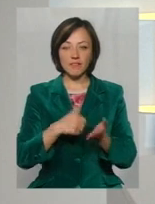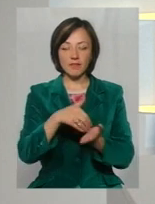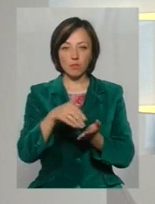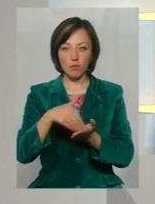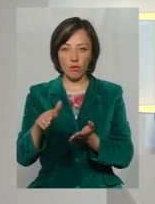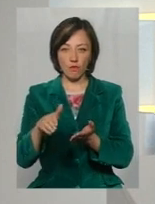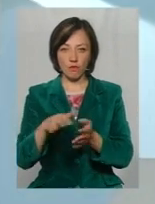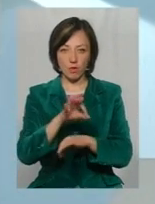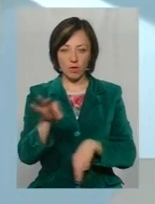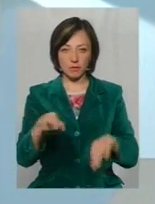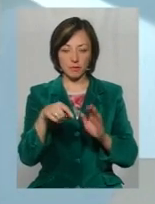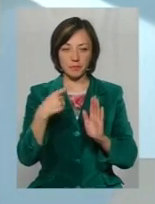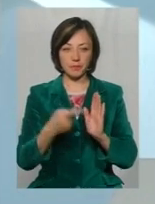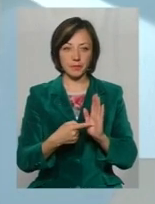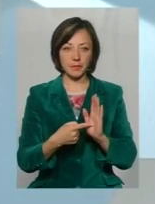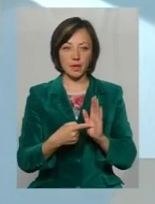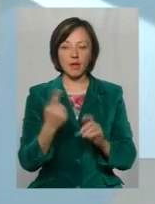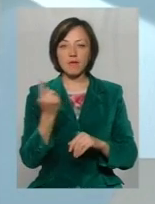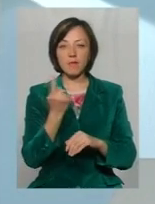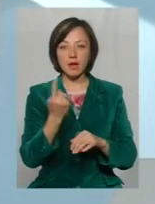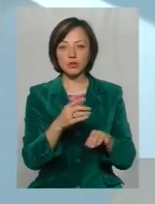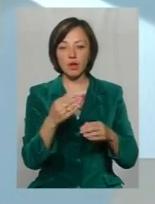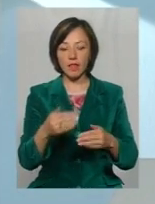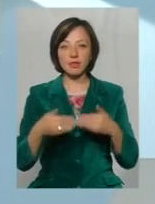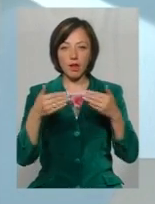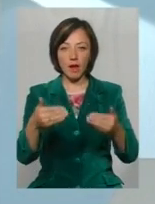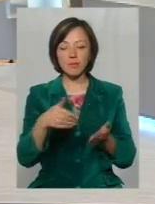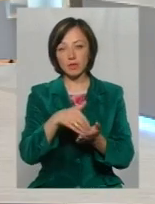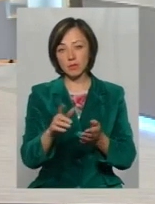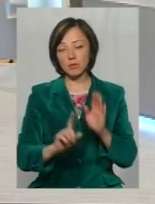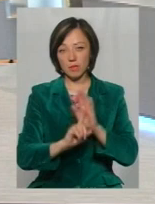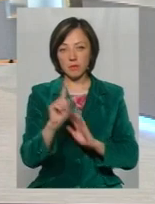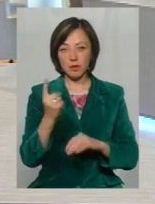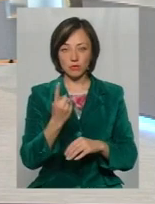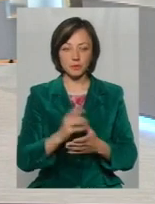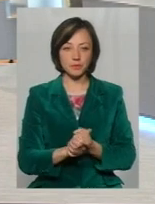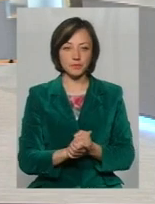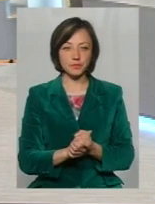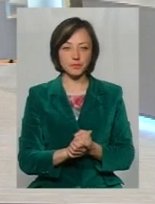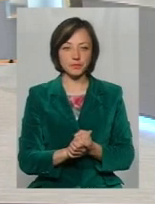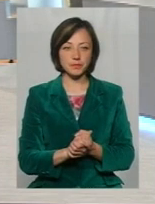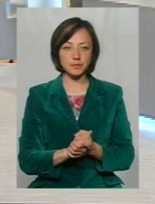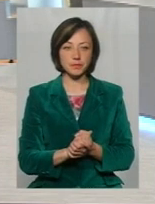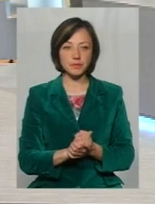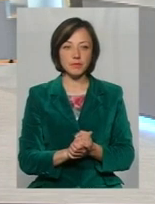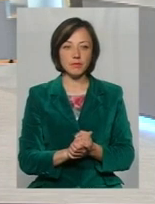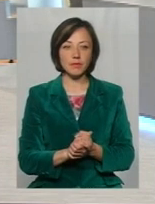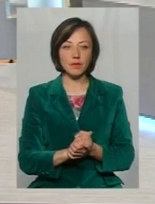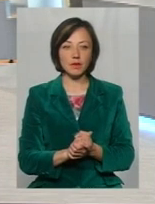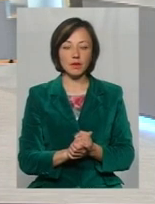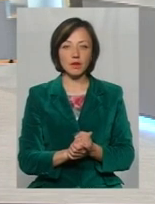відмов? Відхилення в першому етапі ви маєте на увазі? Ну, давайте спочатку в першому. Тому що другий етап просто оціночний лист. Хто